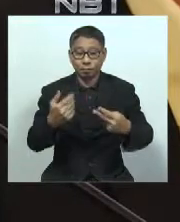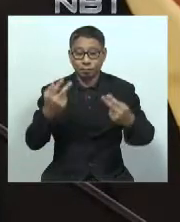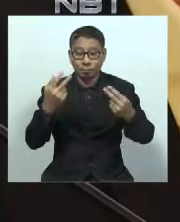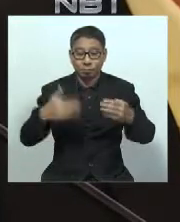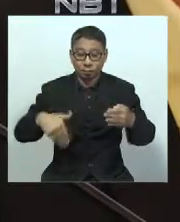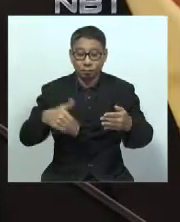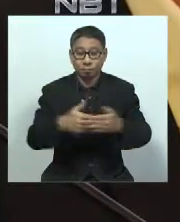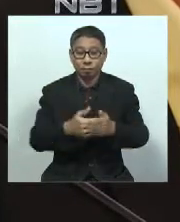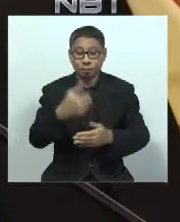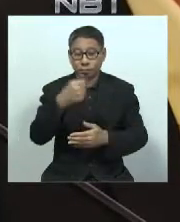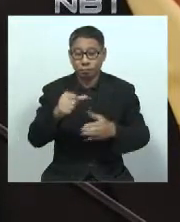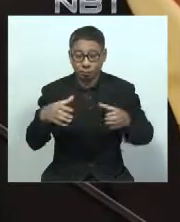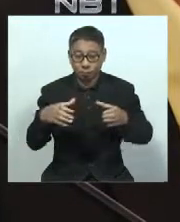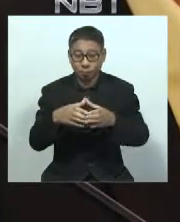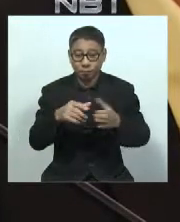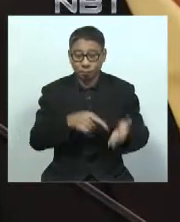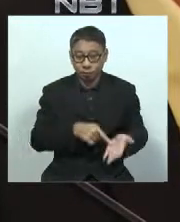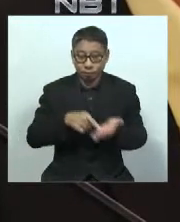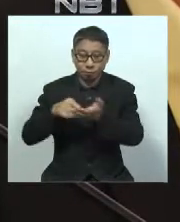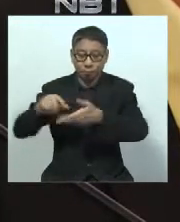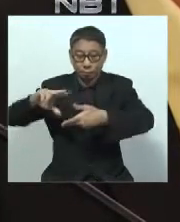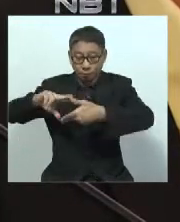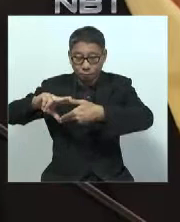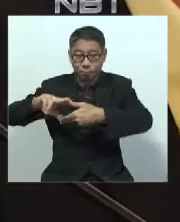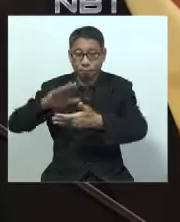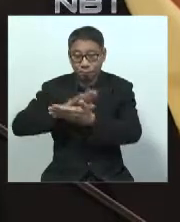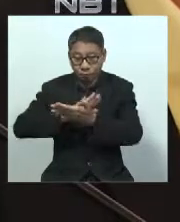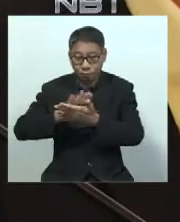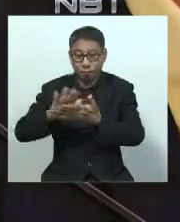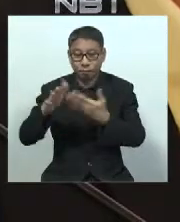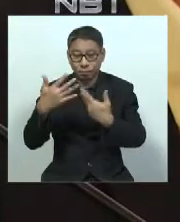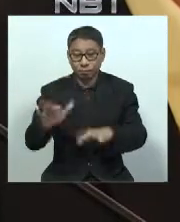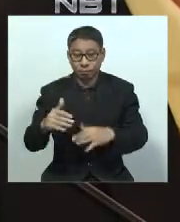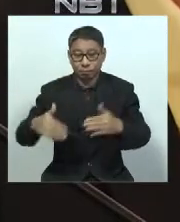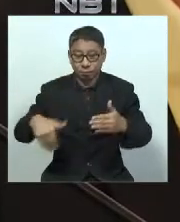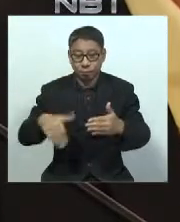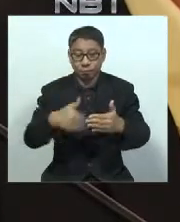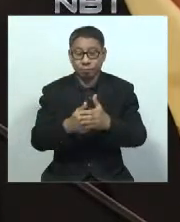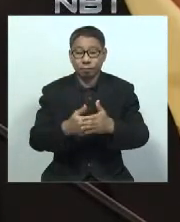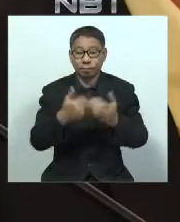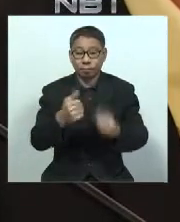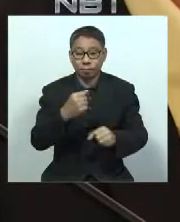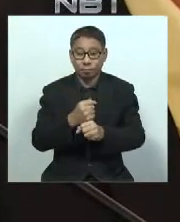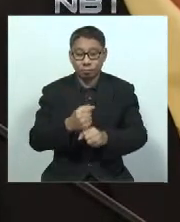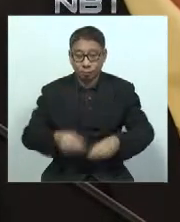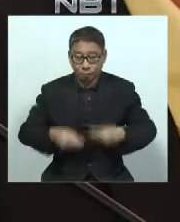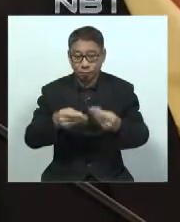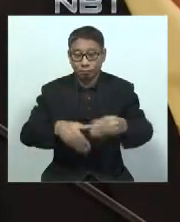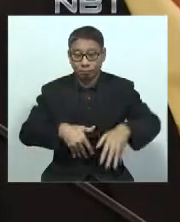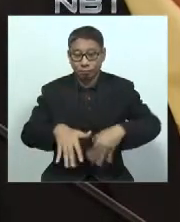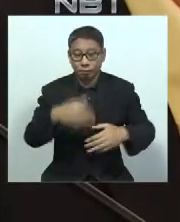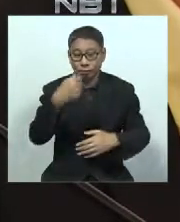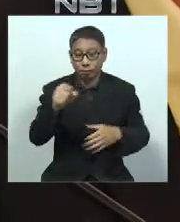นเนี่ยครับได้มอบให้พรรคพลังประชารัฐไปเรียบร้อยแล้วเพื่อจะเอาเป็นนโยบายที่จะทำให้กับประชาชนของ10